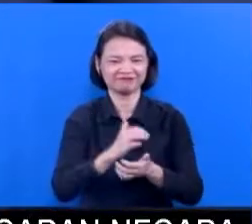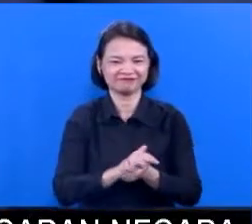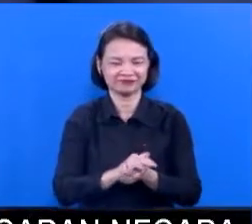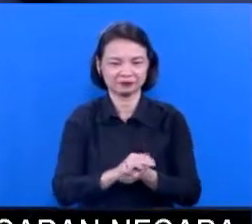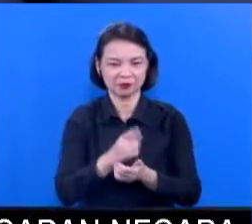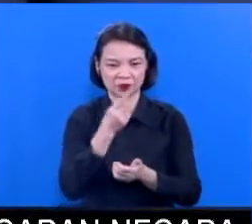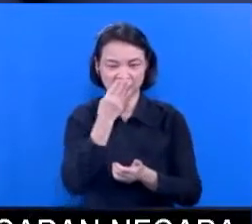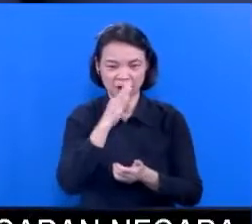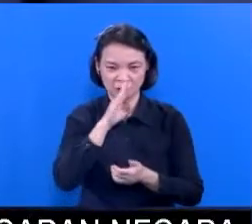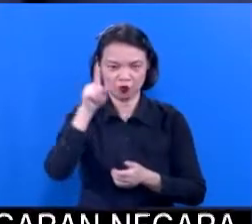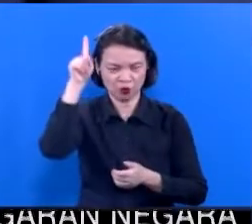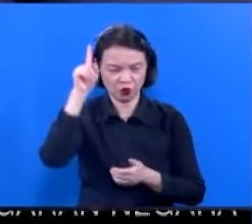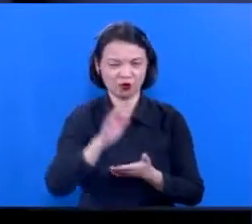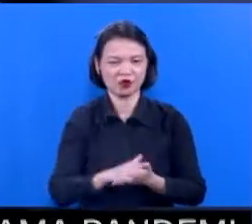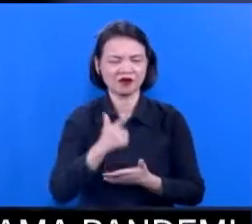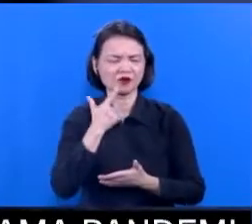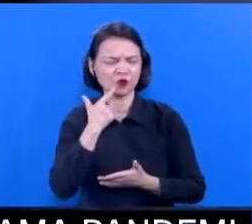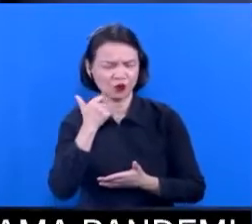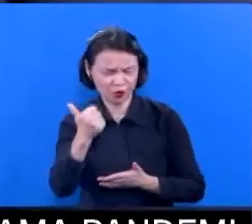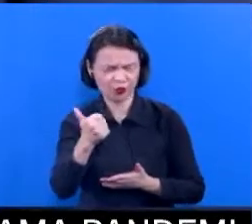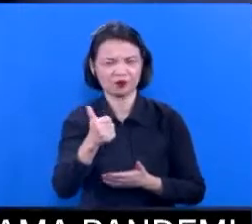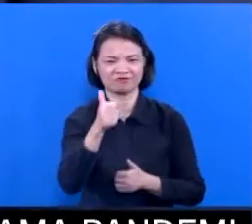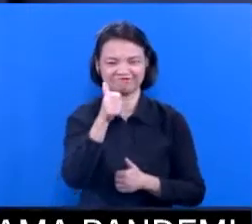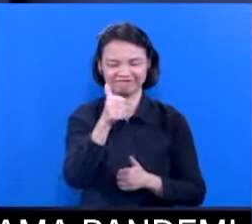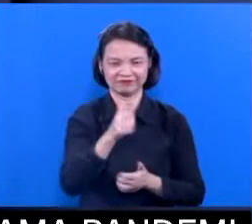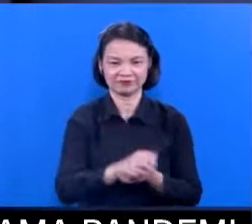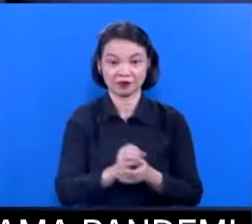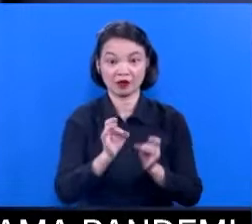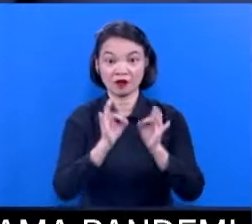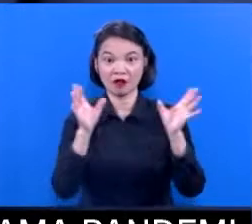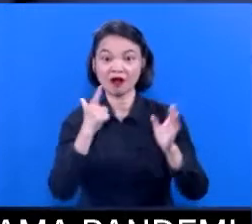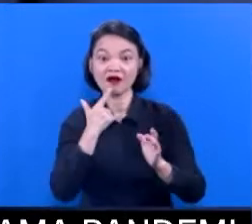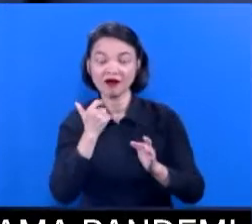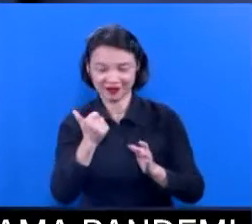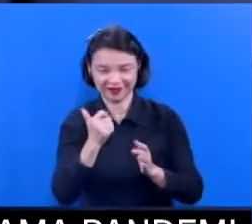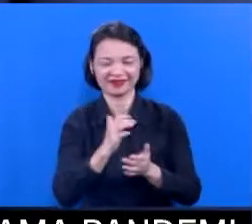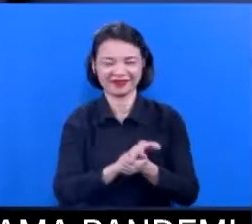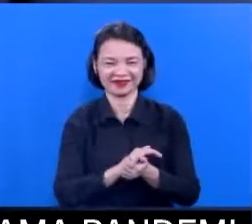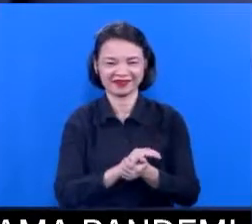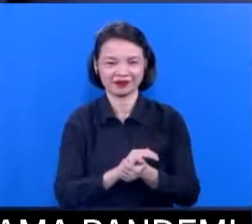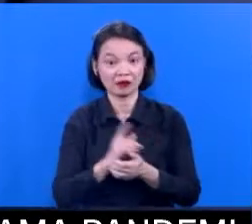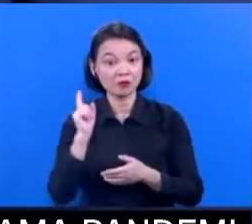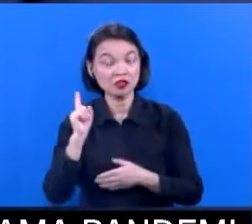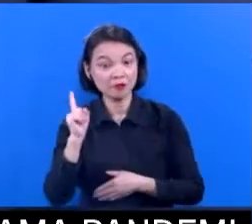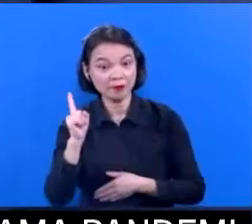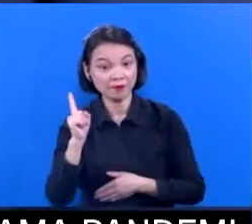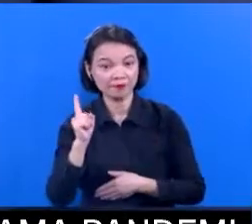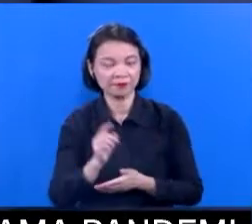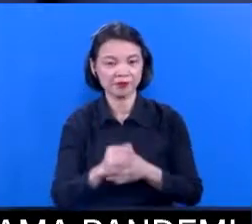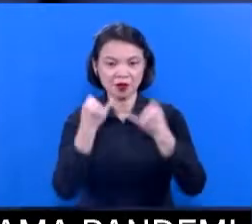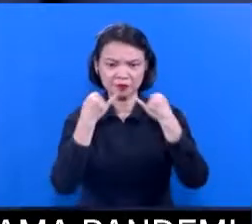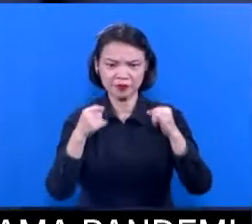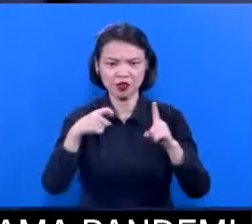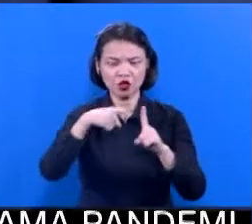Alhamdulillah nikmat, enak, dan rasanya lain daripada yang lain. Karena di sini mie kocoknya